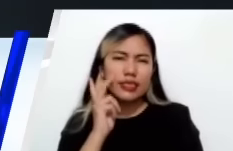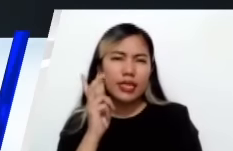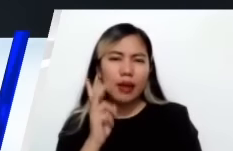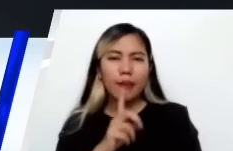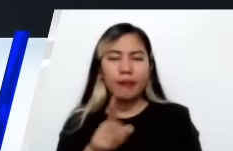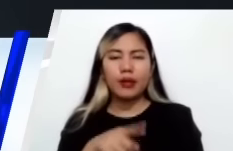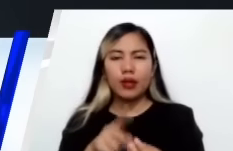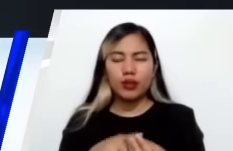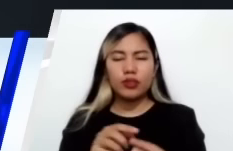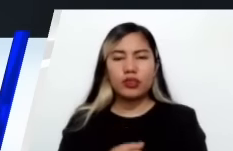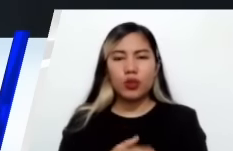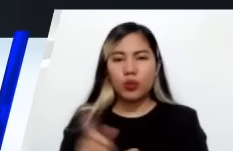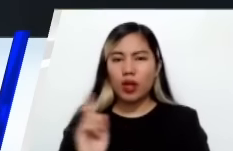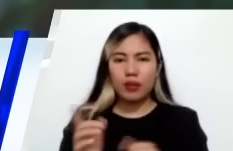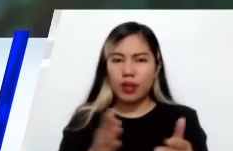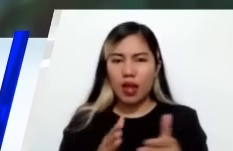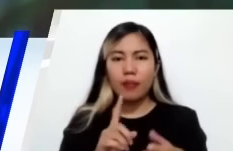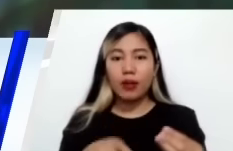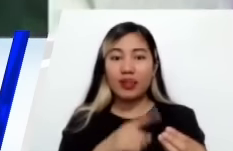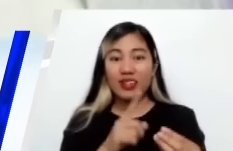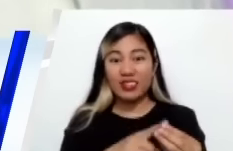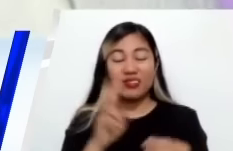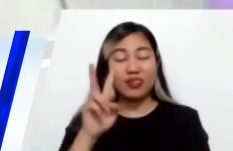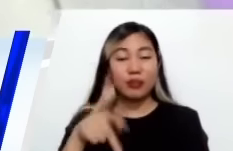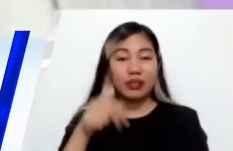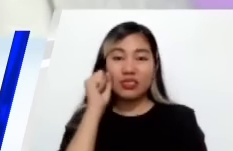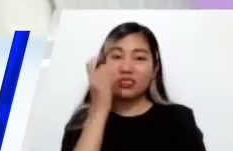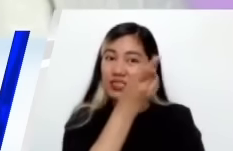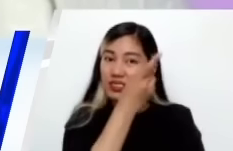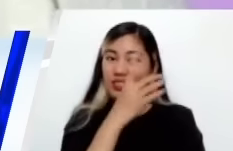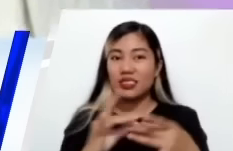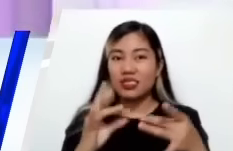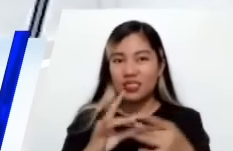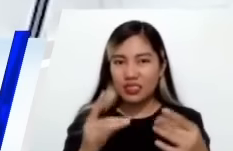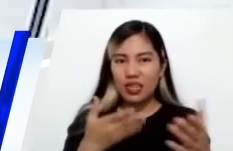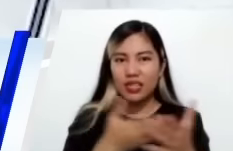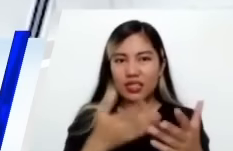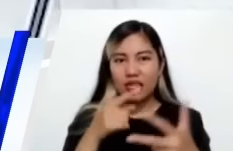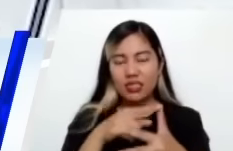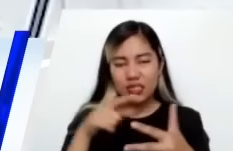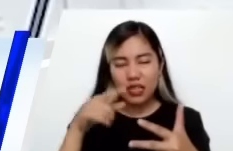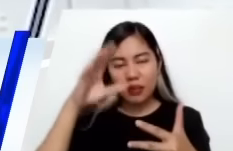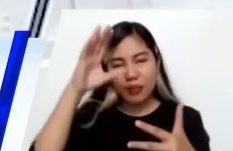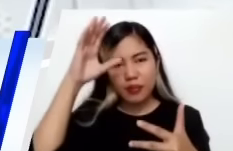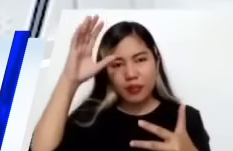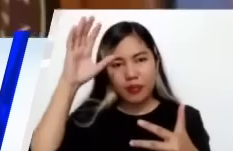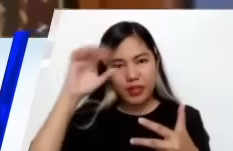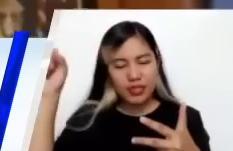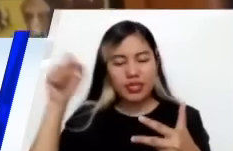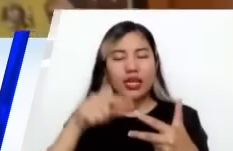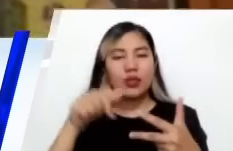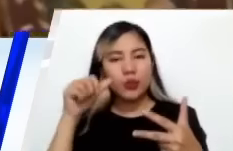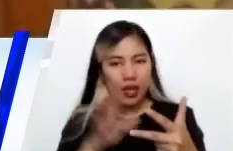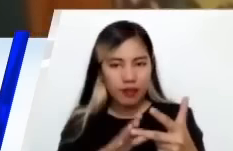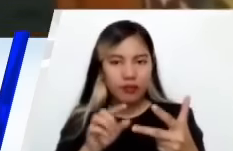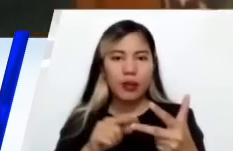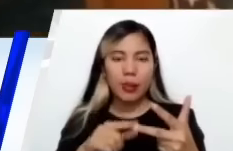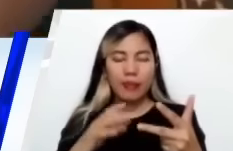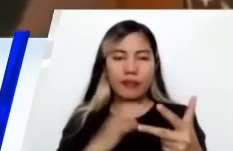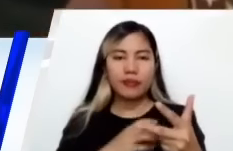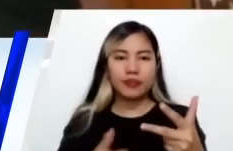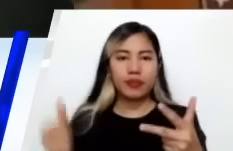ni Duterte laban kina Pangulong Bongbong Marcos, First Lady at House Speaker. Sa ngayon, hindi pa raw nila nakikita na kailangan